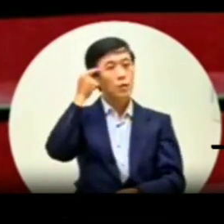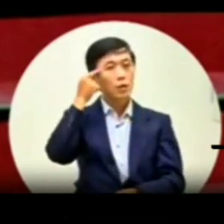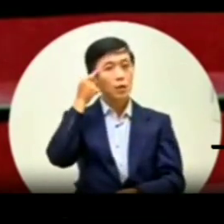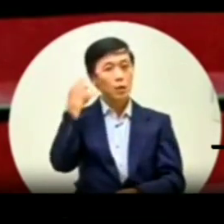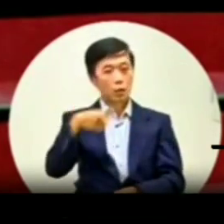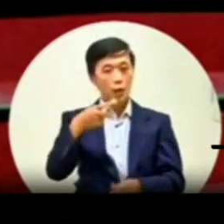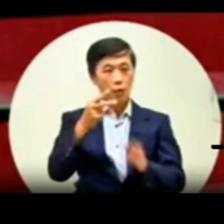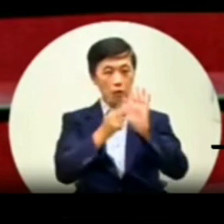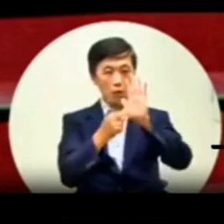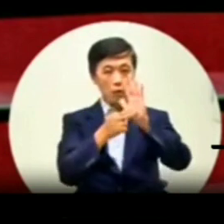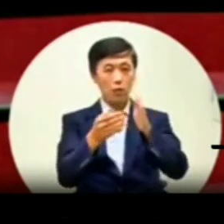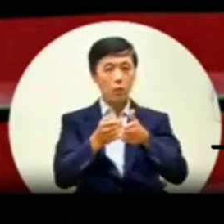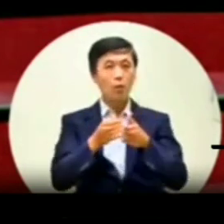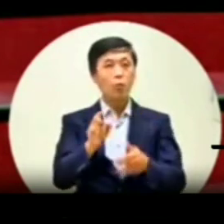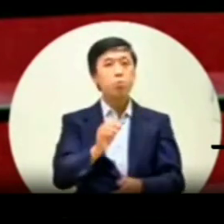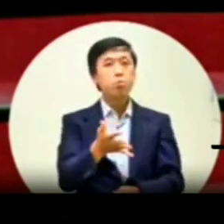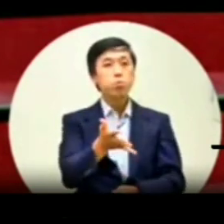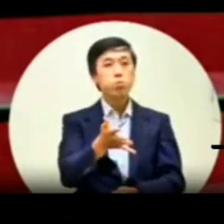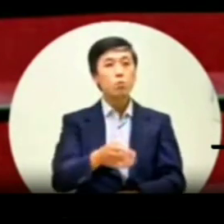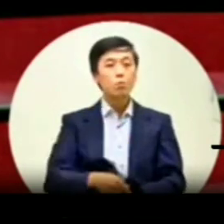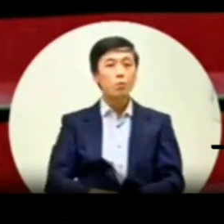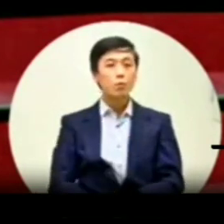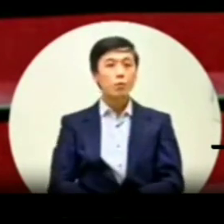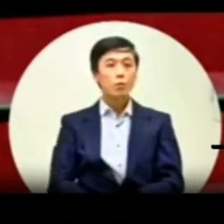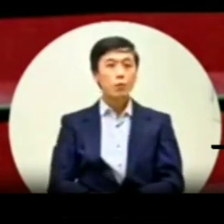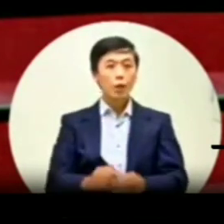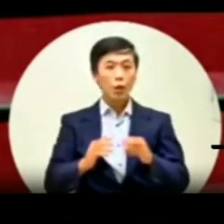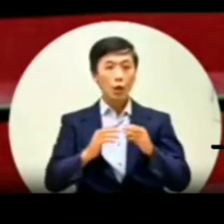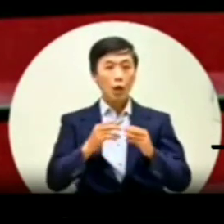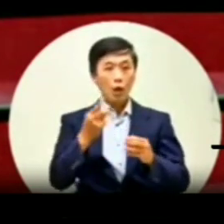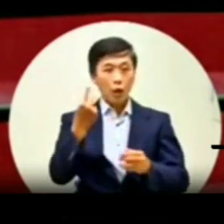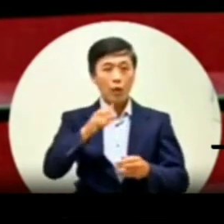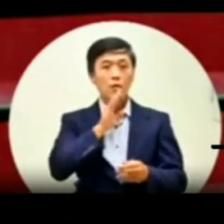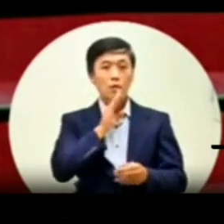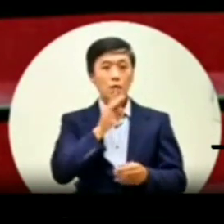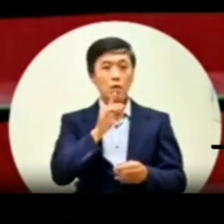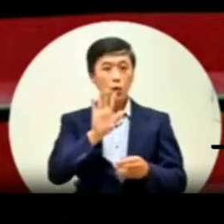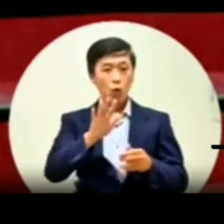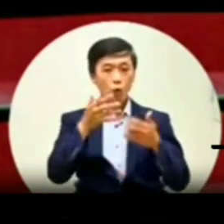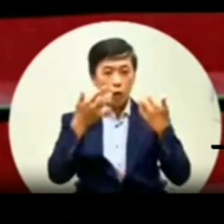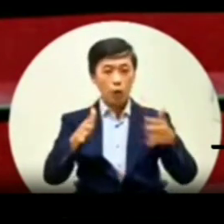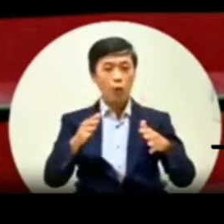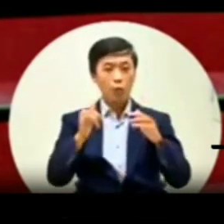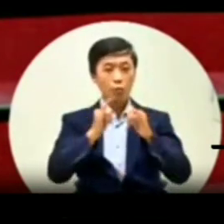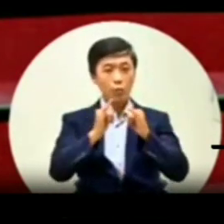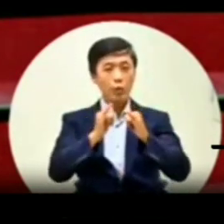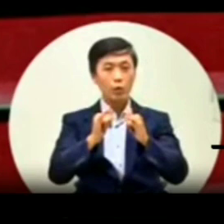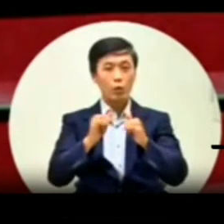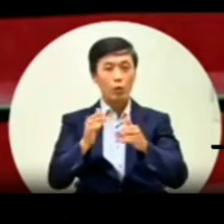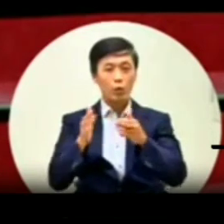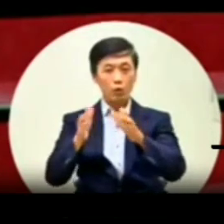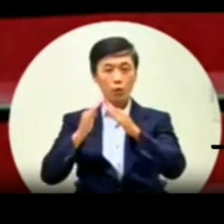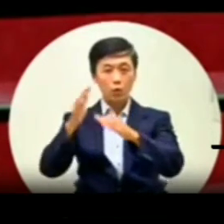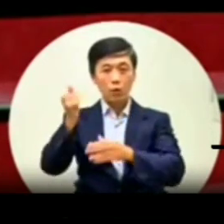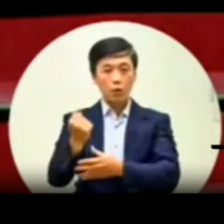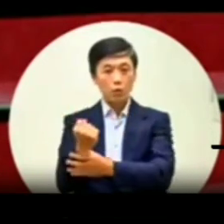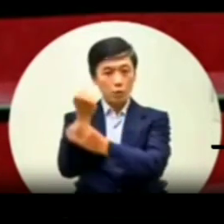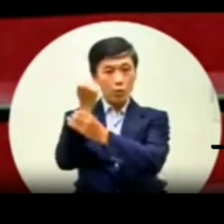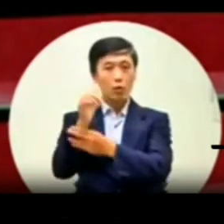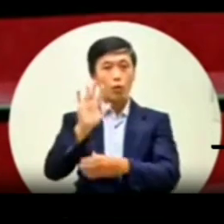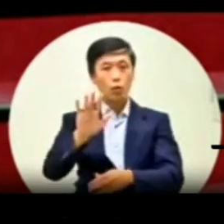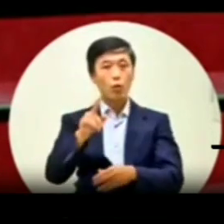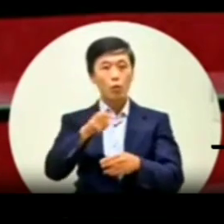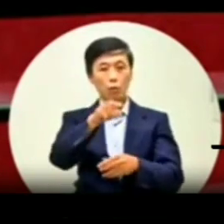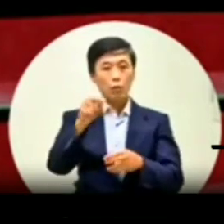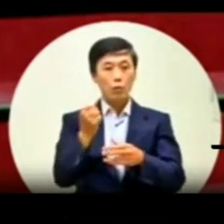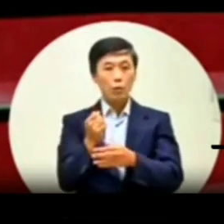明为什么。因为其实还是有非常非常多的人支持韩国瑜韩市长，这些支持的朋